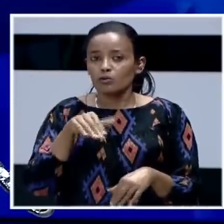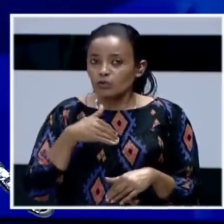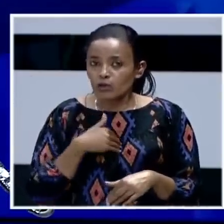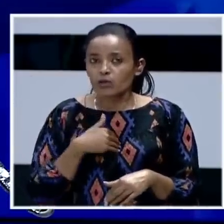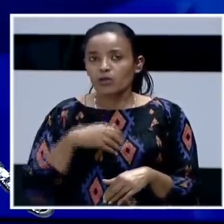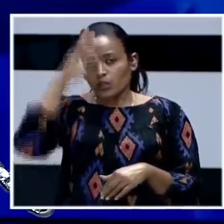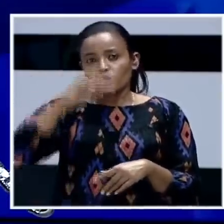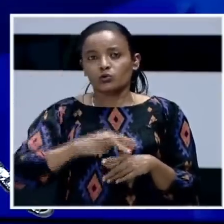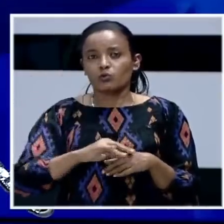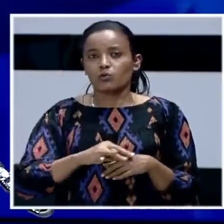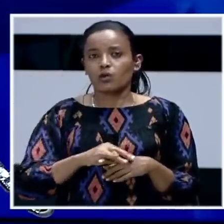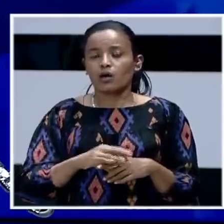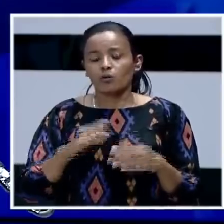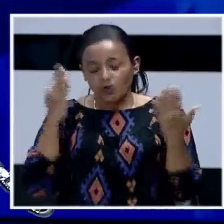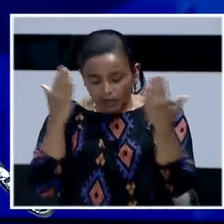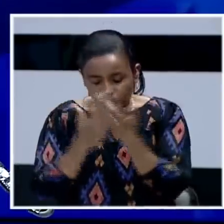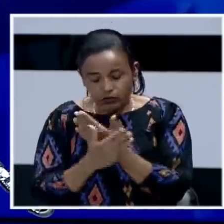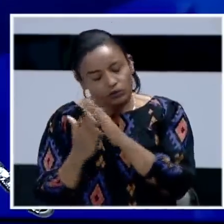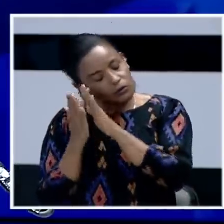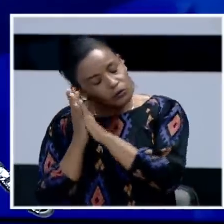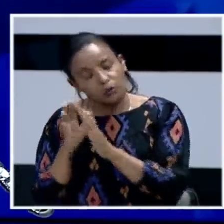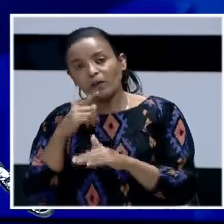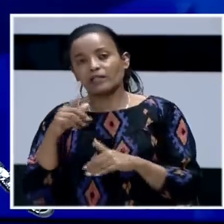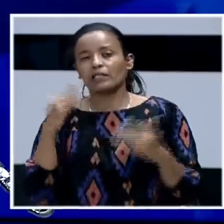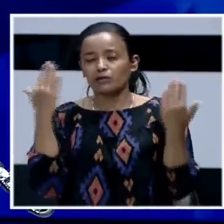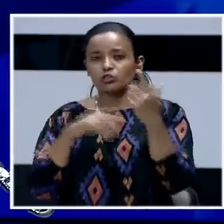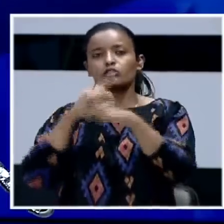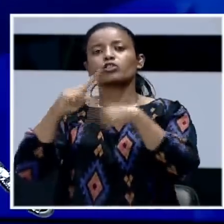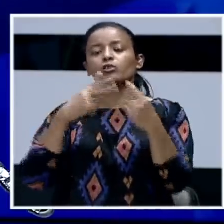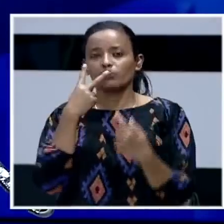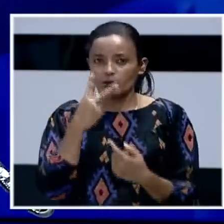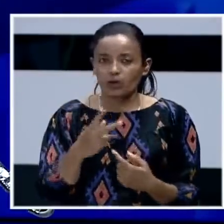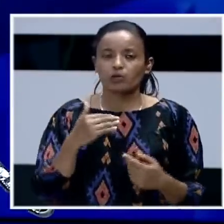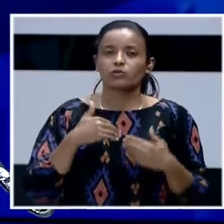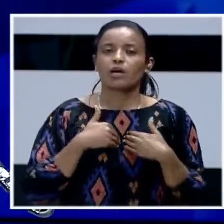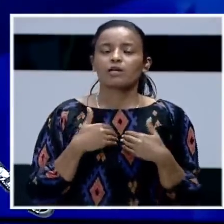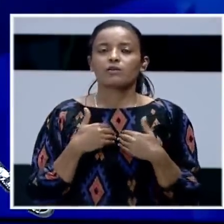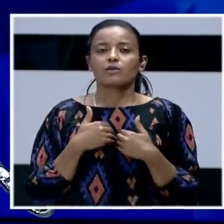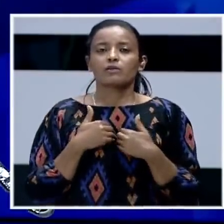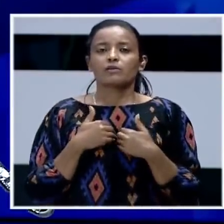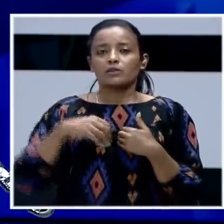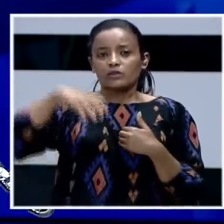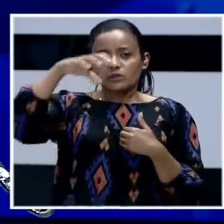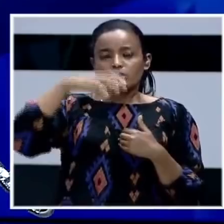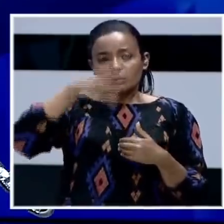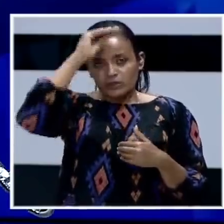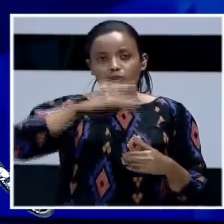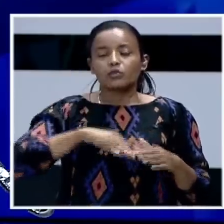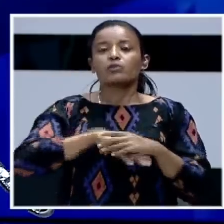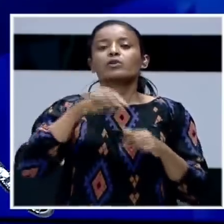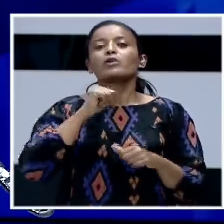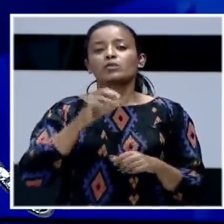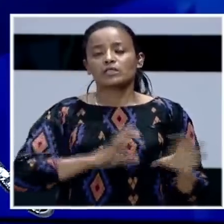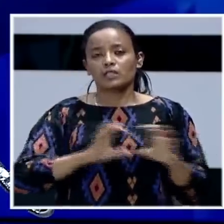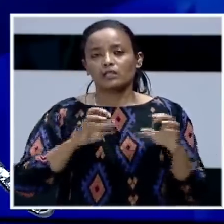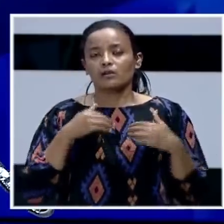بعد سمويات مالو يوم درجة حديرهم كبالي كالي مشت كيدهم أو ريهم أو نهلو تسبزلو كيوتس